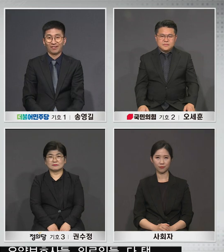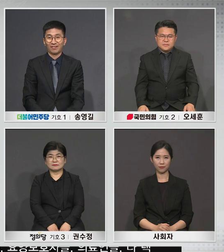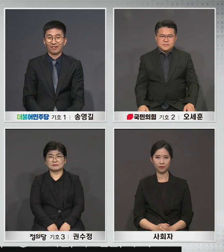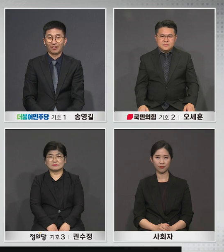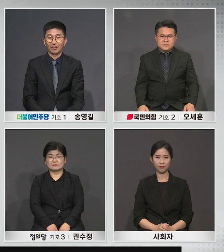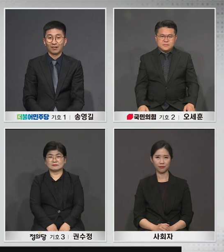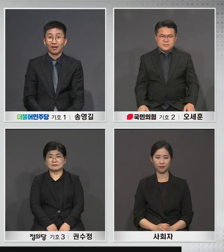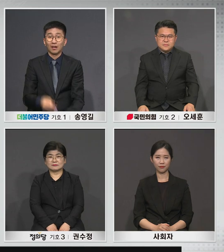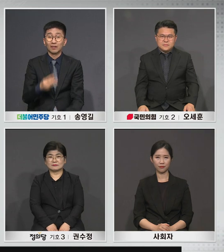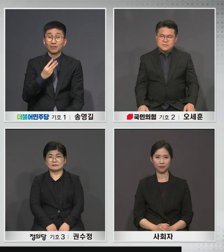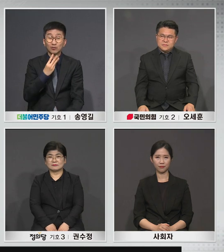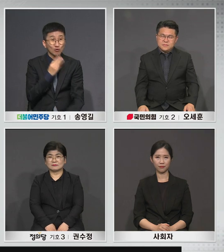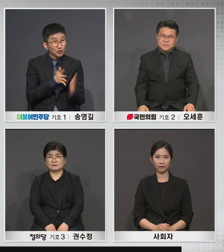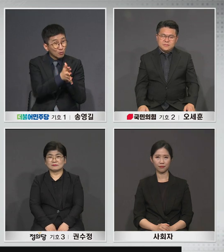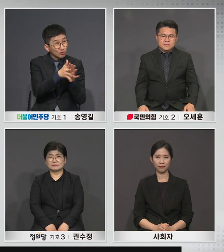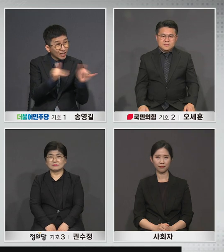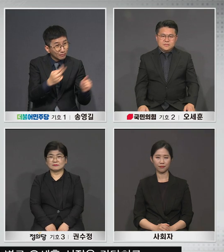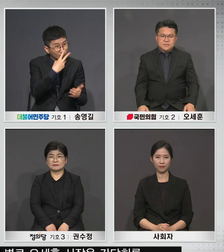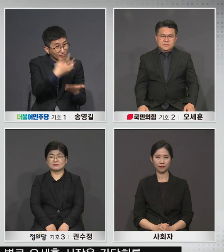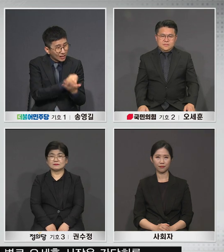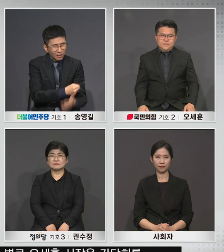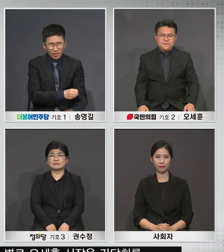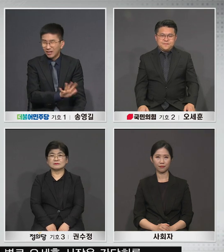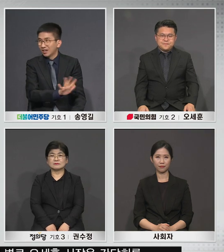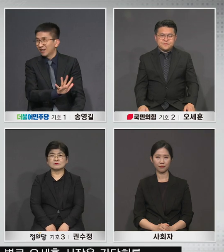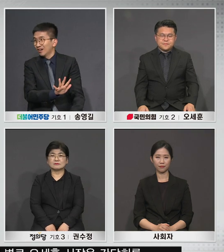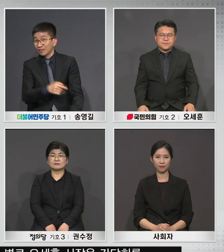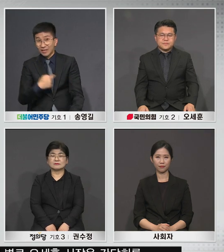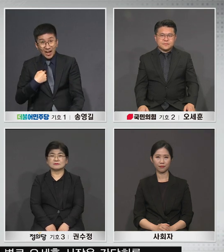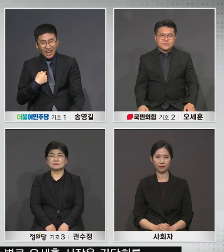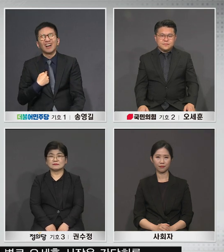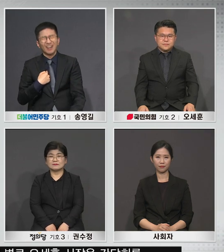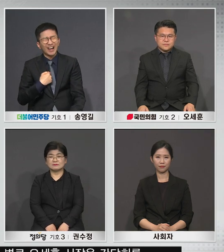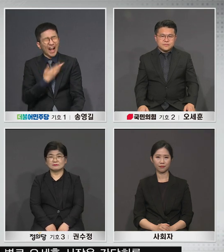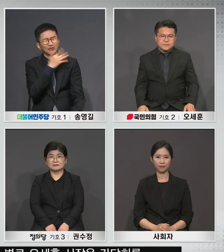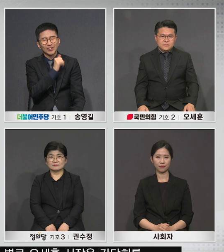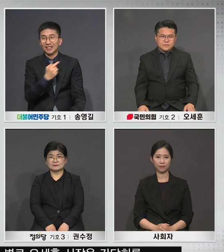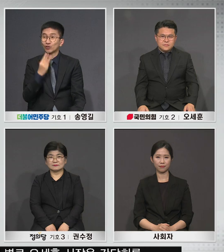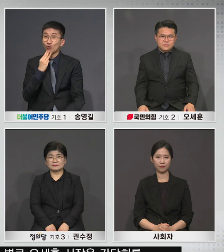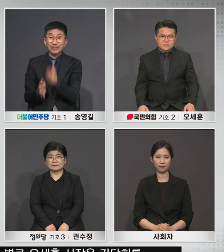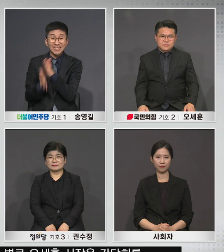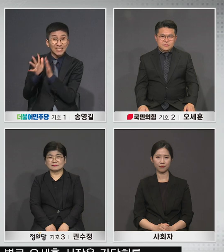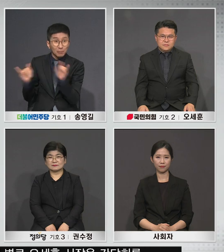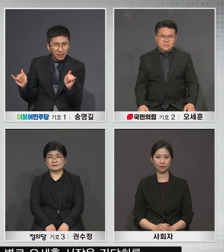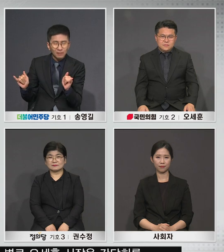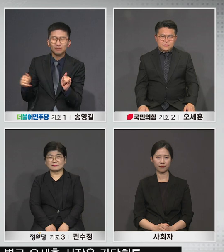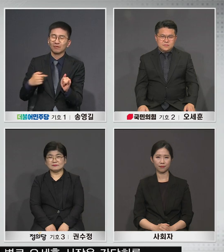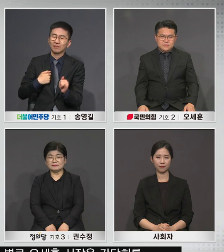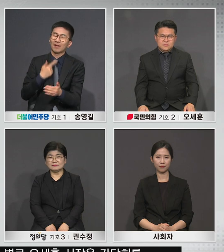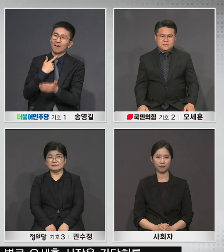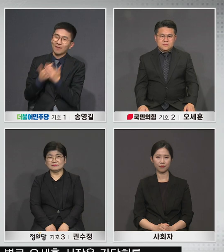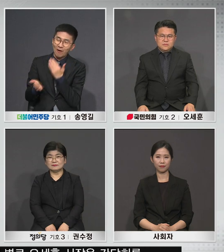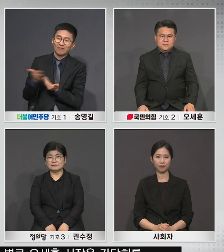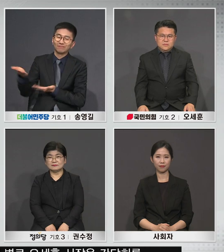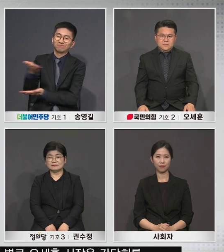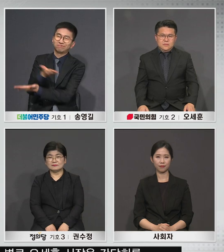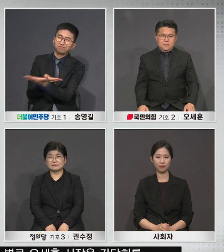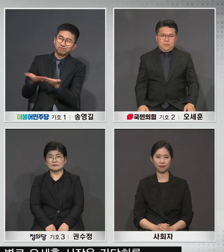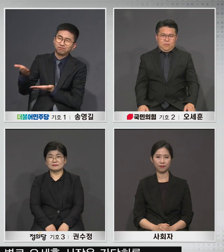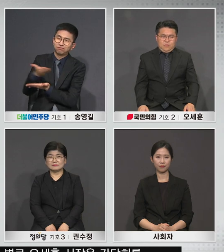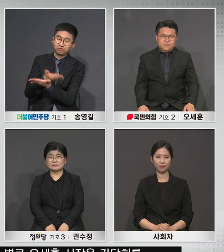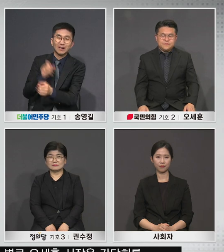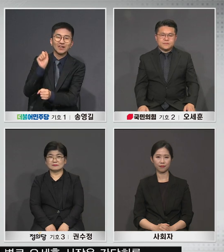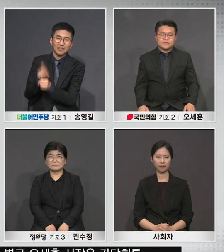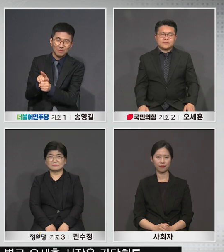전문가라고 말씀하시지만 저는 서울 시민의 삶의 전문가, 서울 시민의 삶의 아픔을 겸청하고 대안을 만들었다고 말씀을